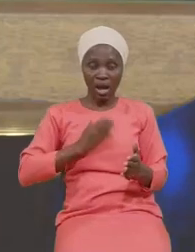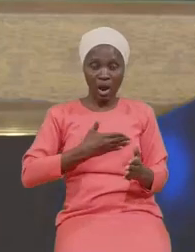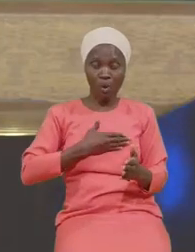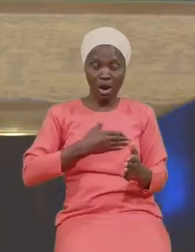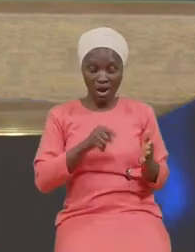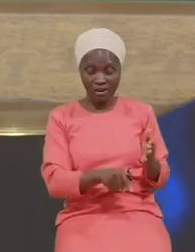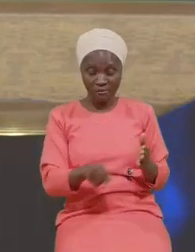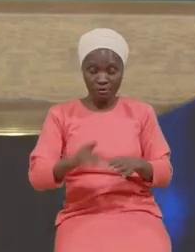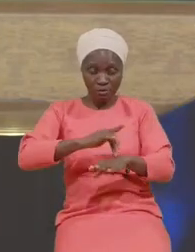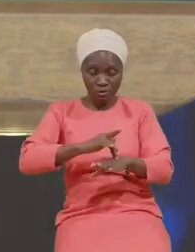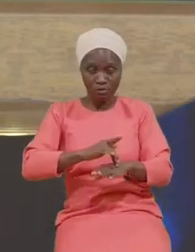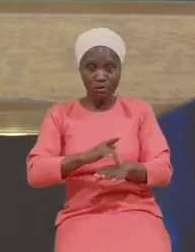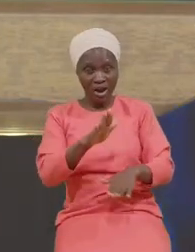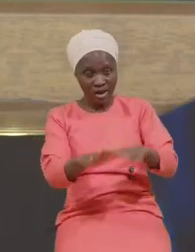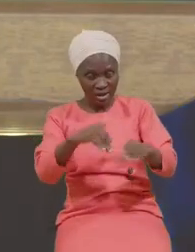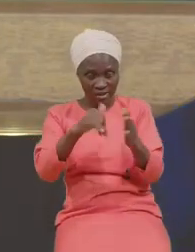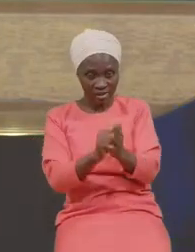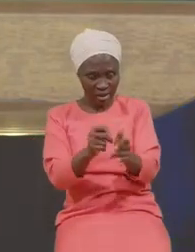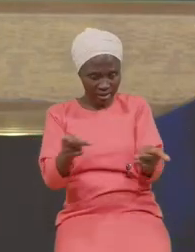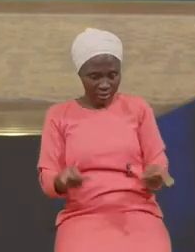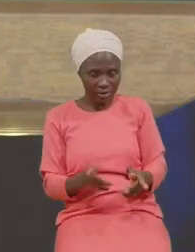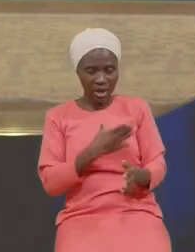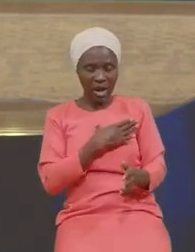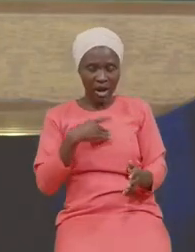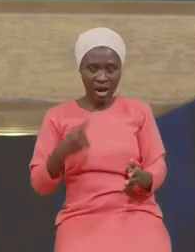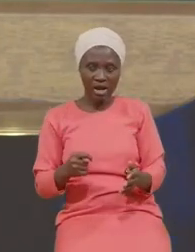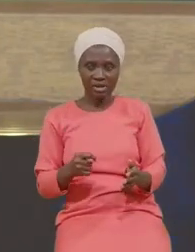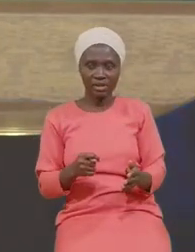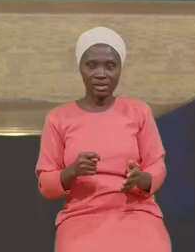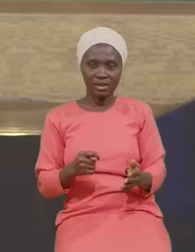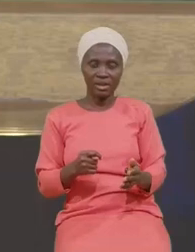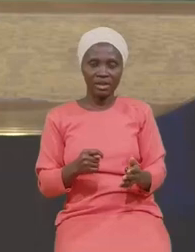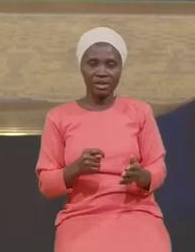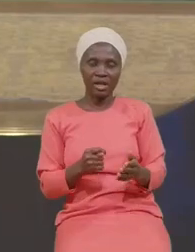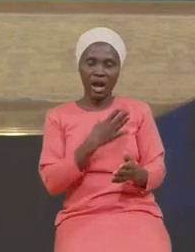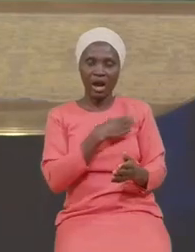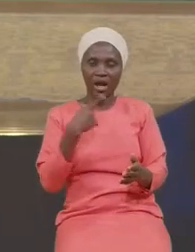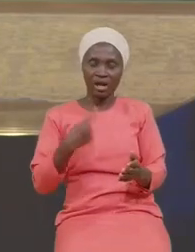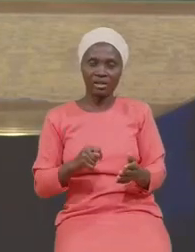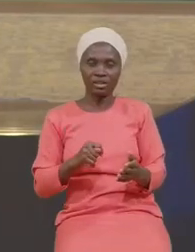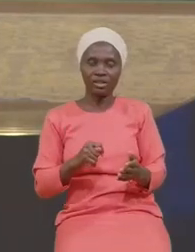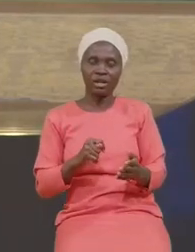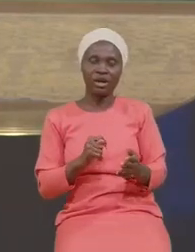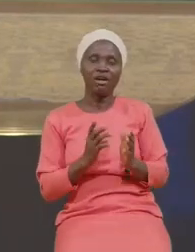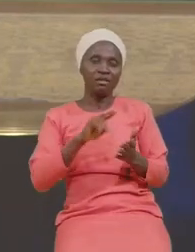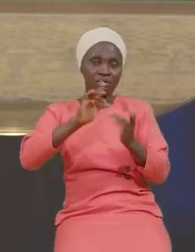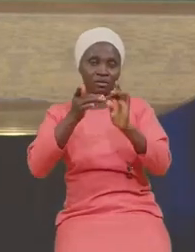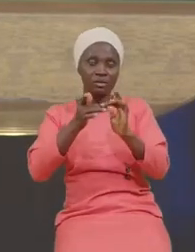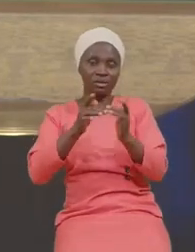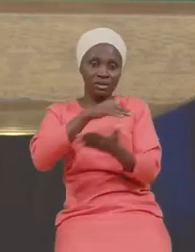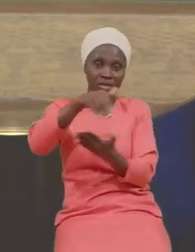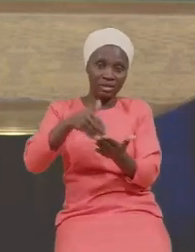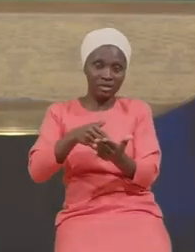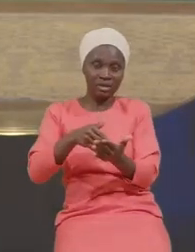fulls celui-là et le centre de transmission est là sur la voix de l'Évangile